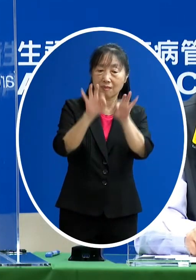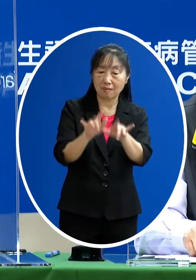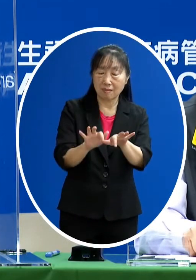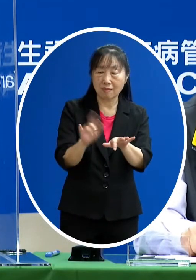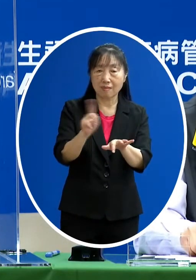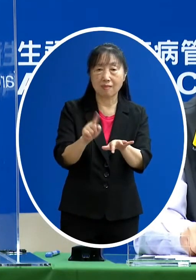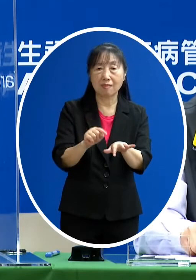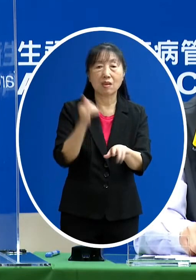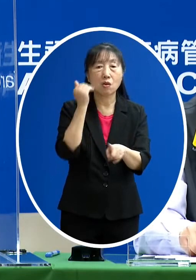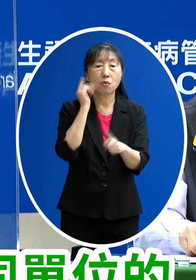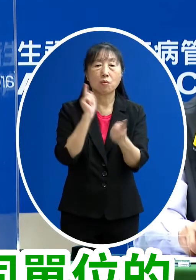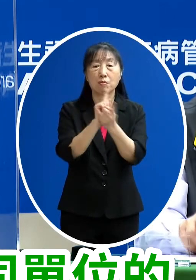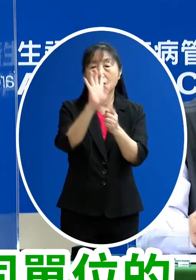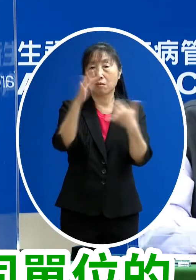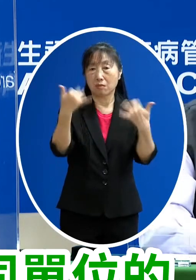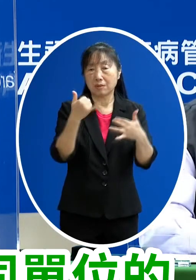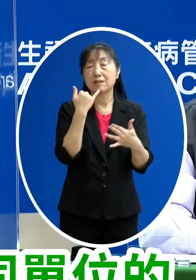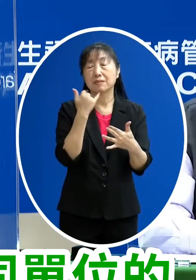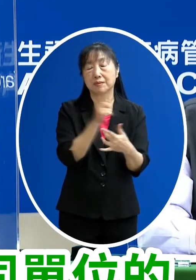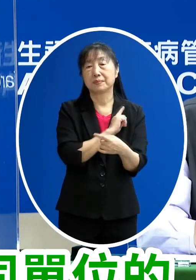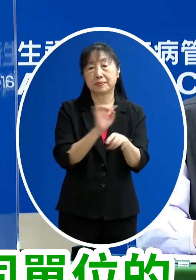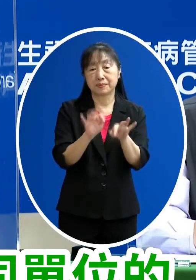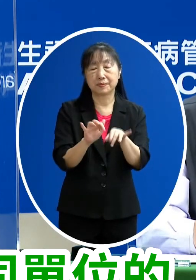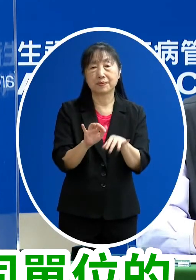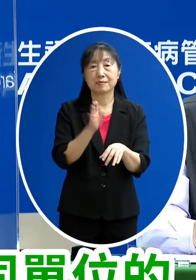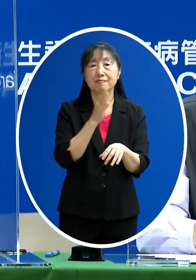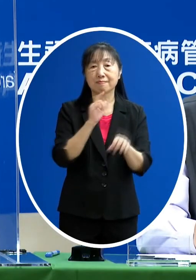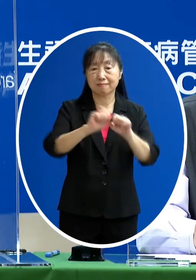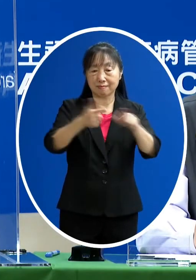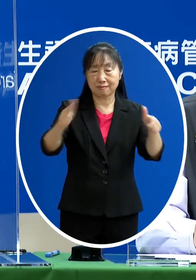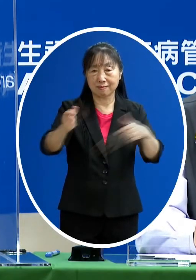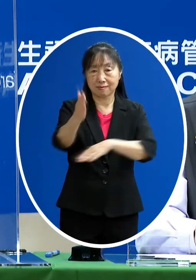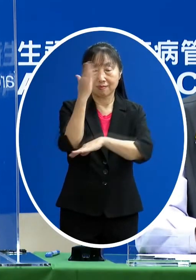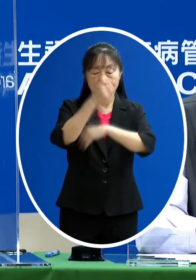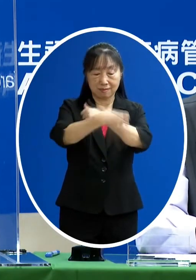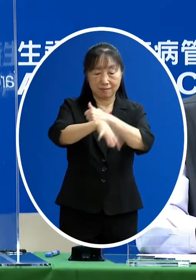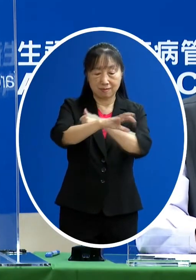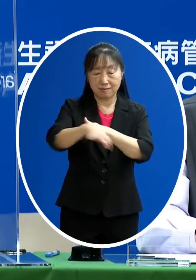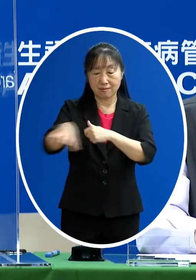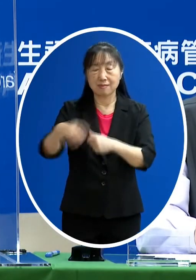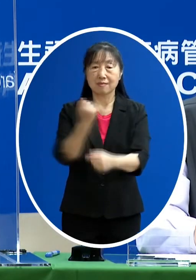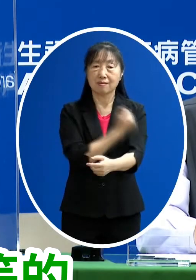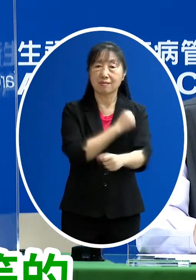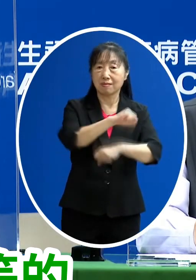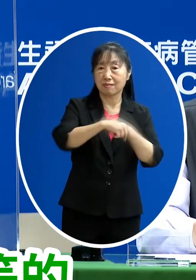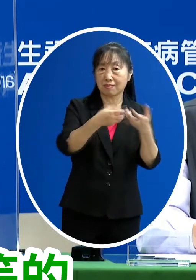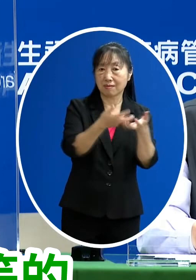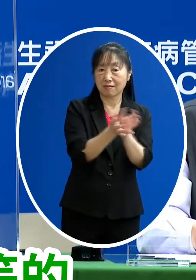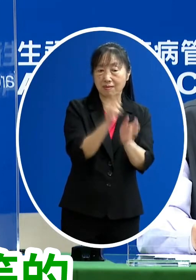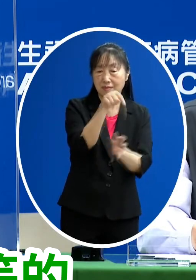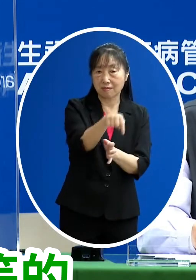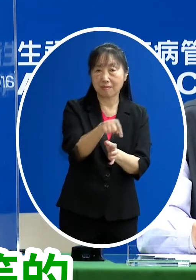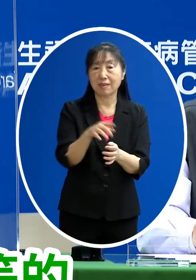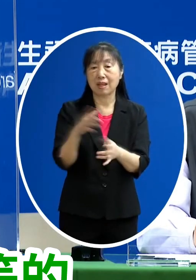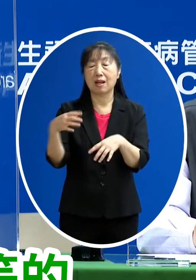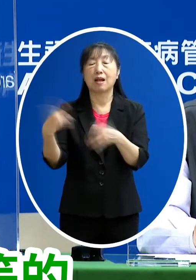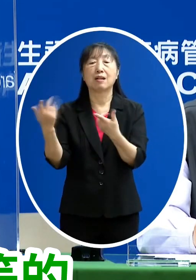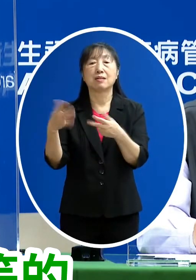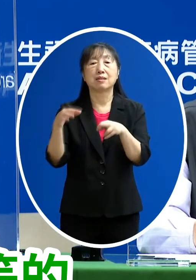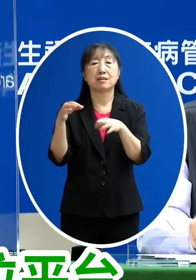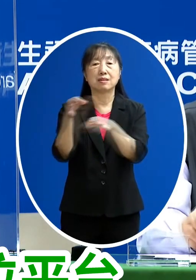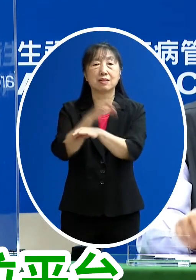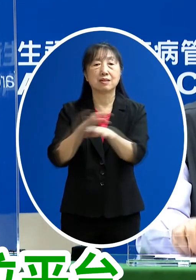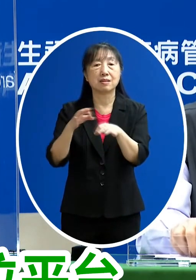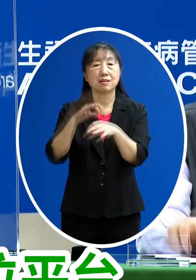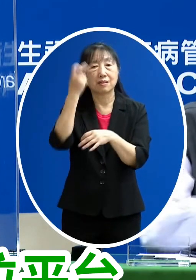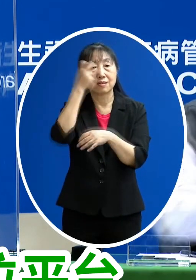例可以来答。那另外有一些属于不同单位的，可能这是劳动部的，可能像现在军管会的，等